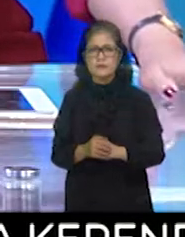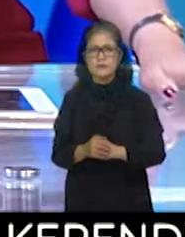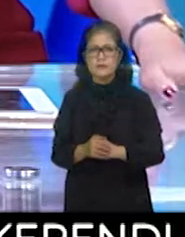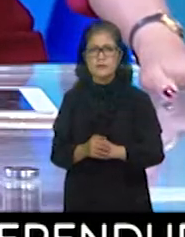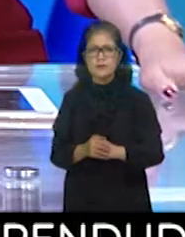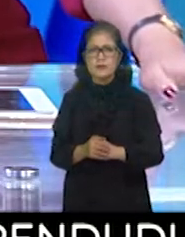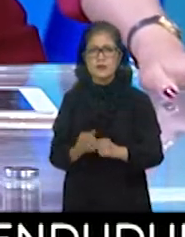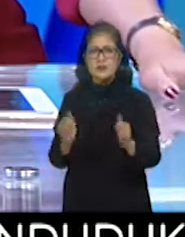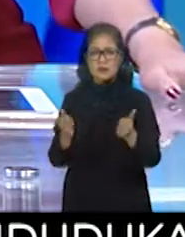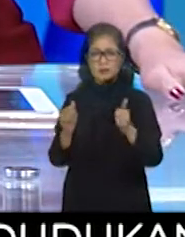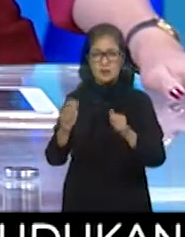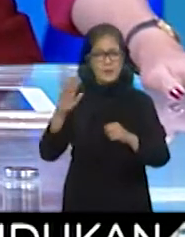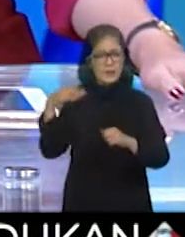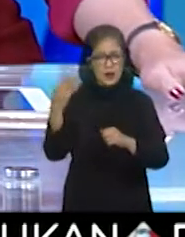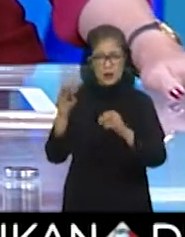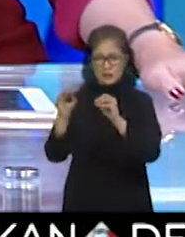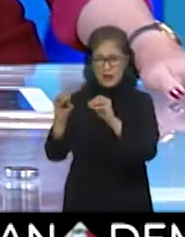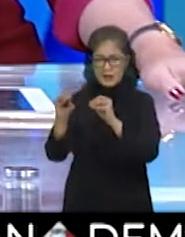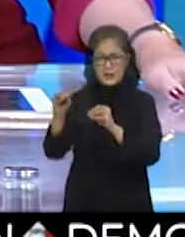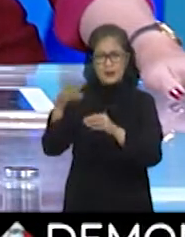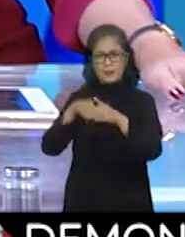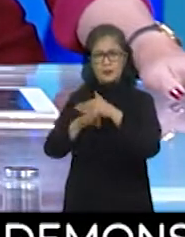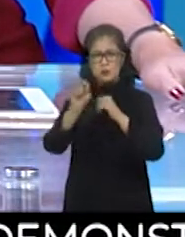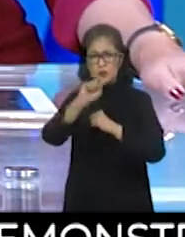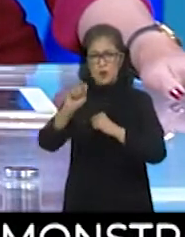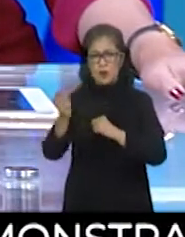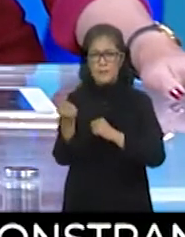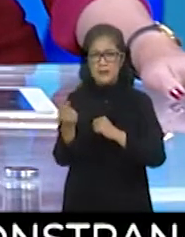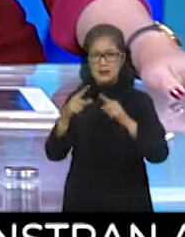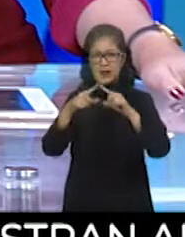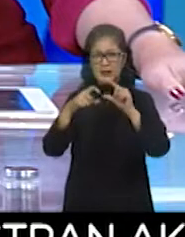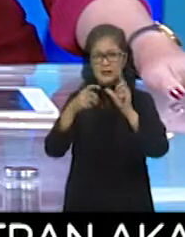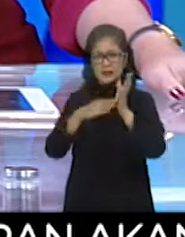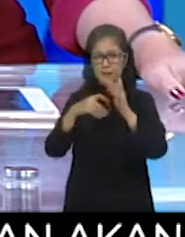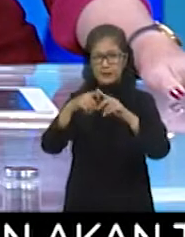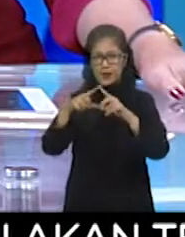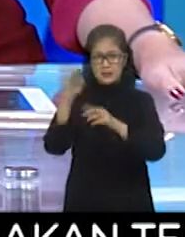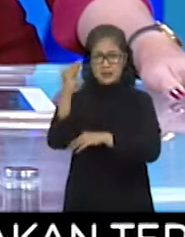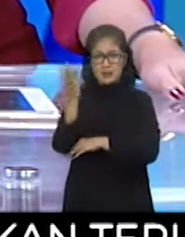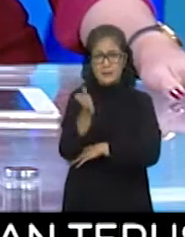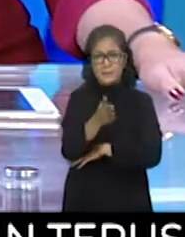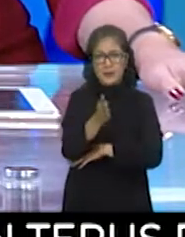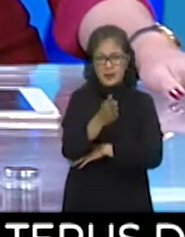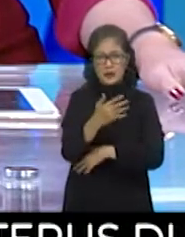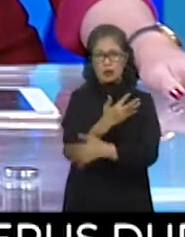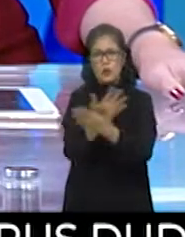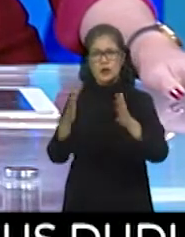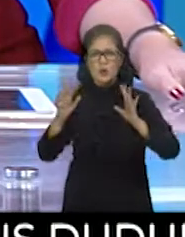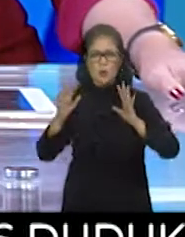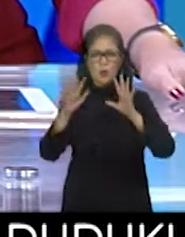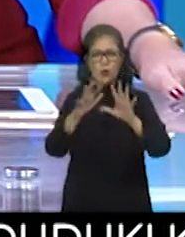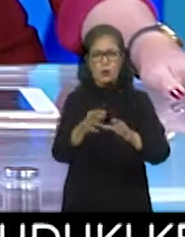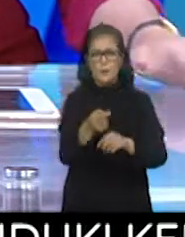Kita ke informasi selanjutnya, Mirsa. Jelang tahun ajaran baru, Pasar ASMK Jakarta Barat diserbu warga yang hendak berburu perlengkapan